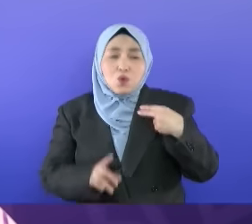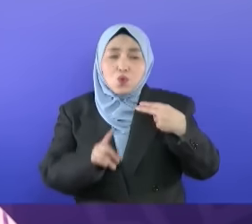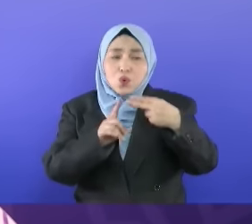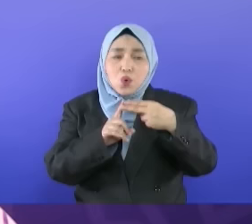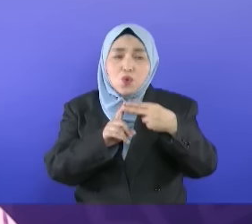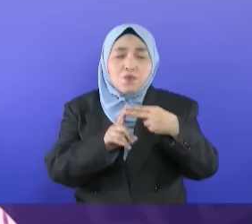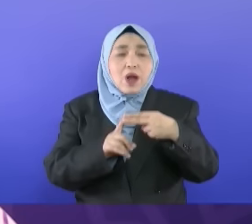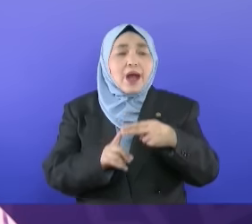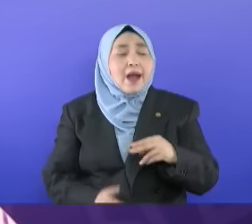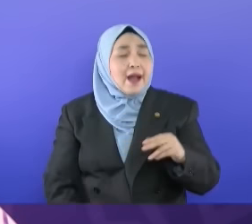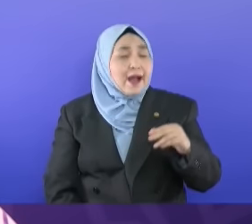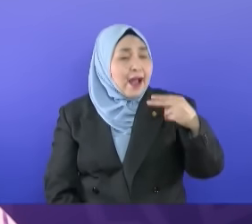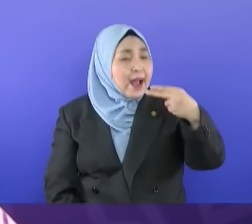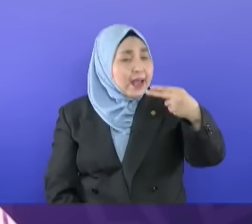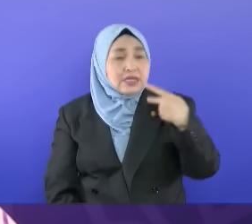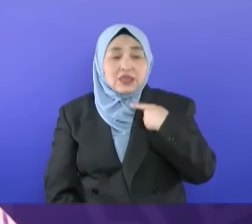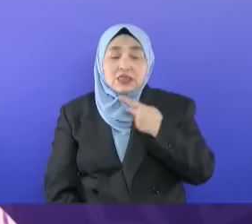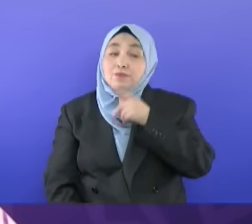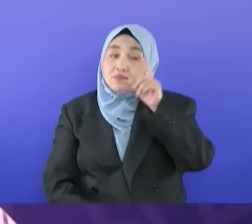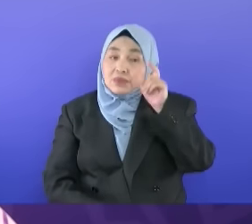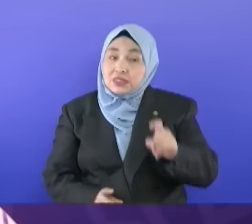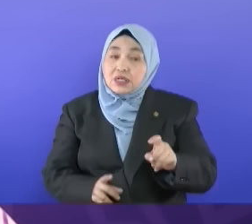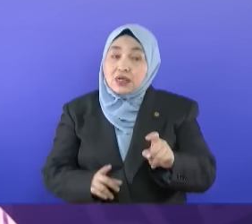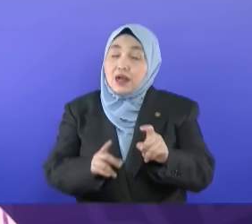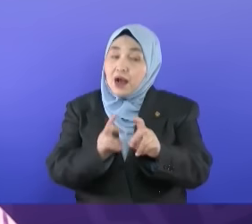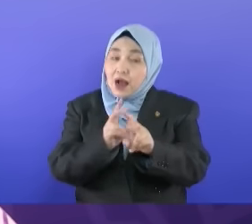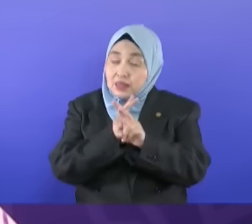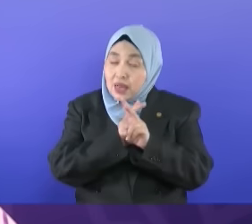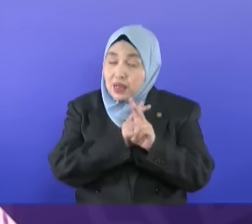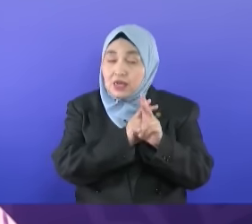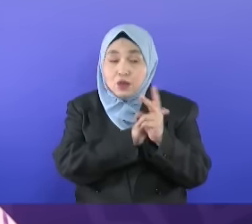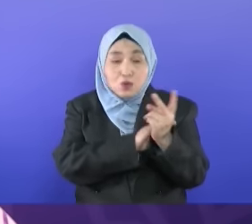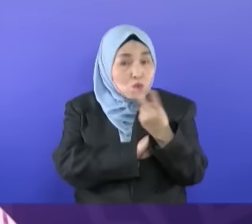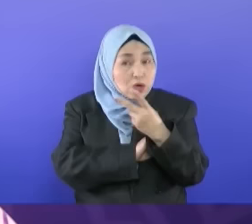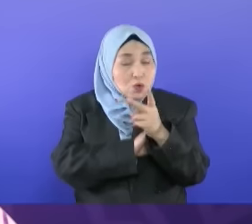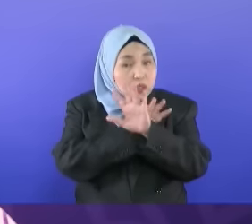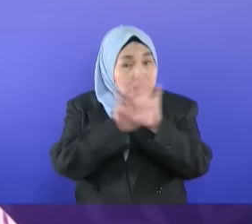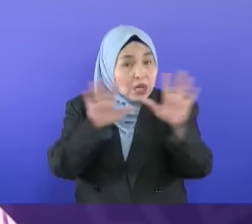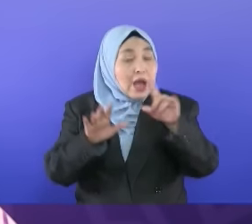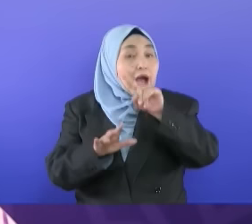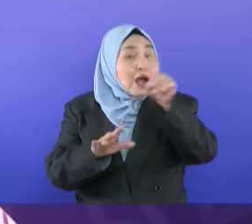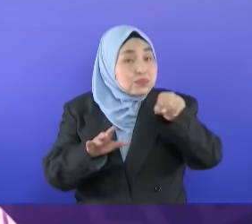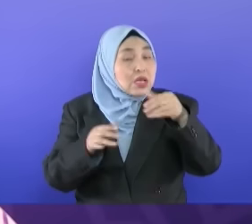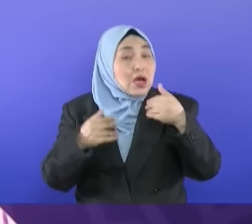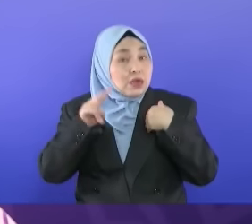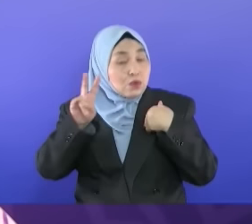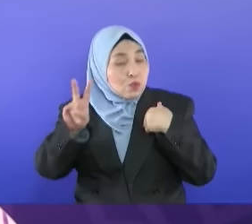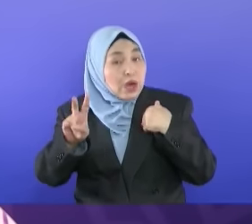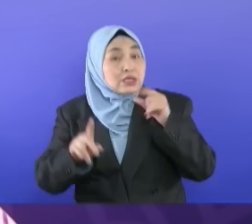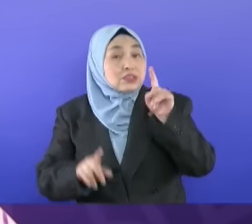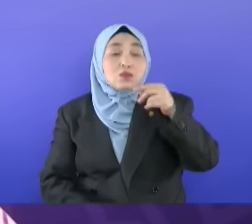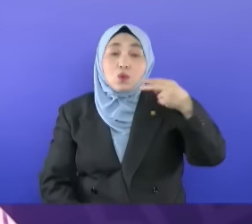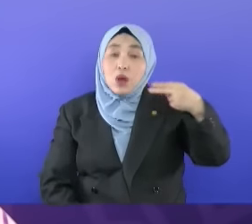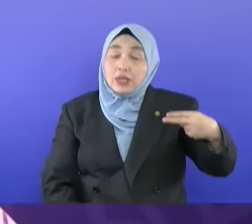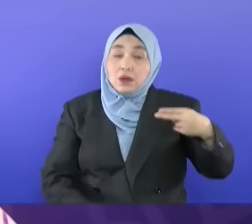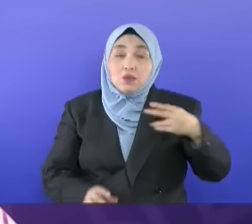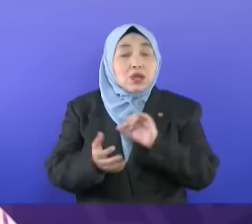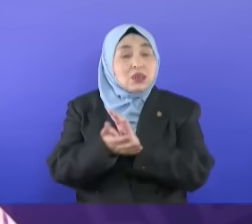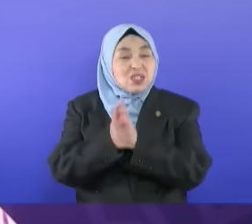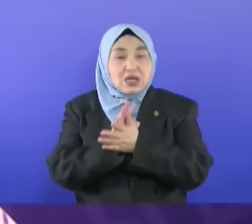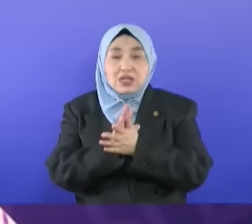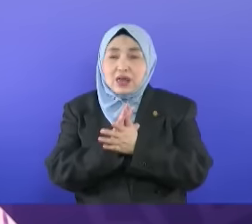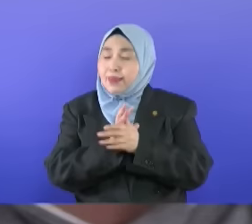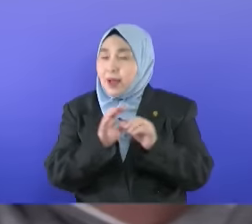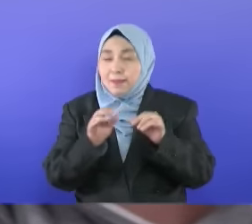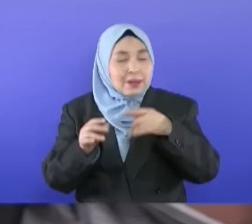zamannya kita kena hati-hati pada kalimah ini supaya dua-dua jelas Hamzah ada dua Kalau tidak dia akan jadi agak